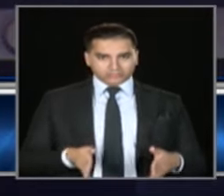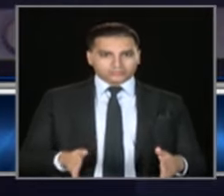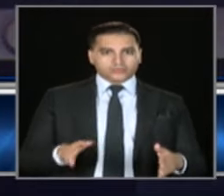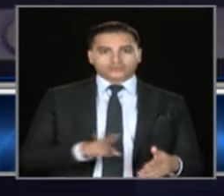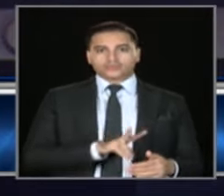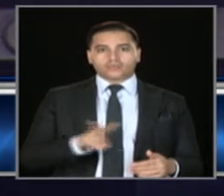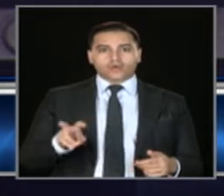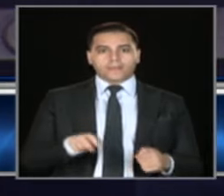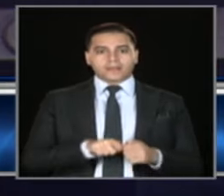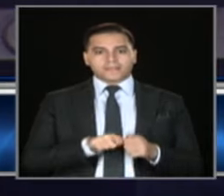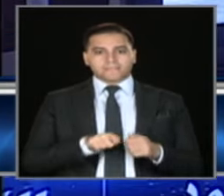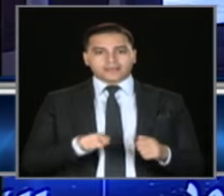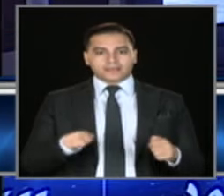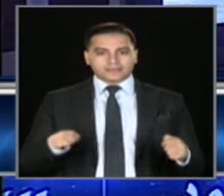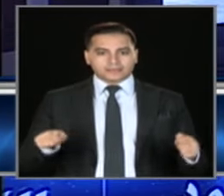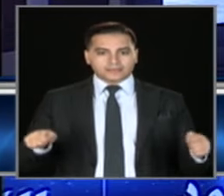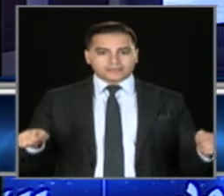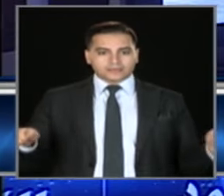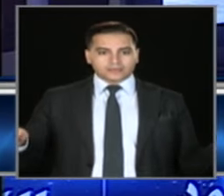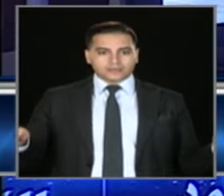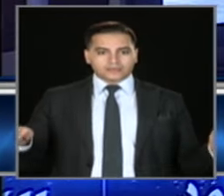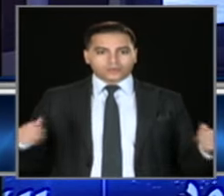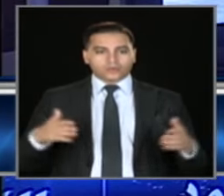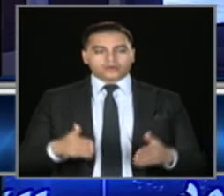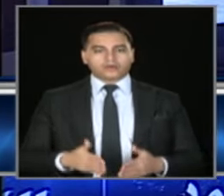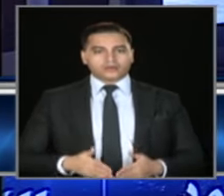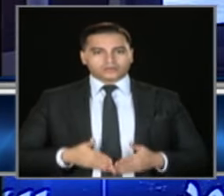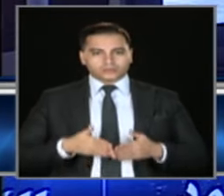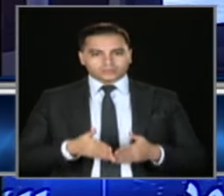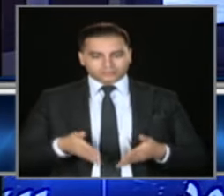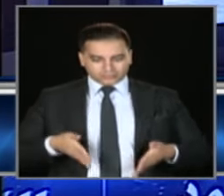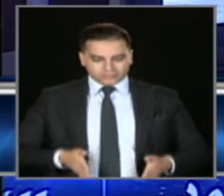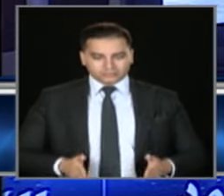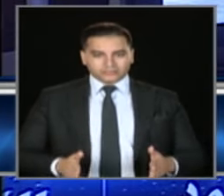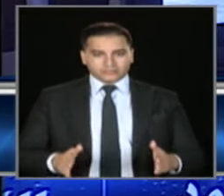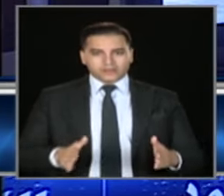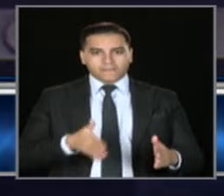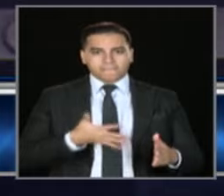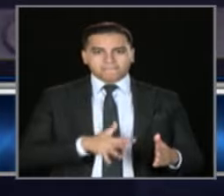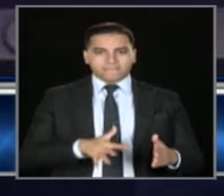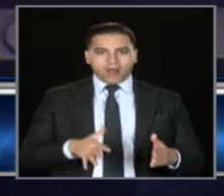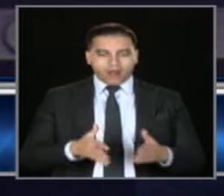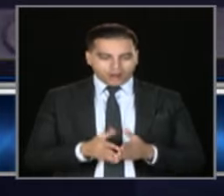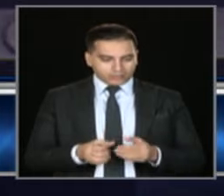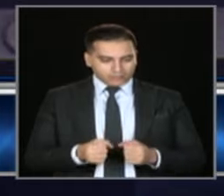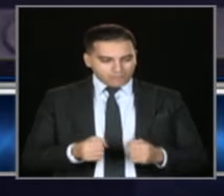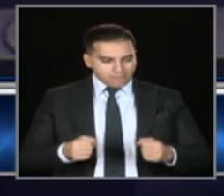وبيمر منه حوالي 700 قارب يومياً. هوكايدو؟